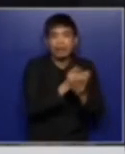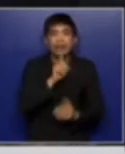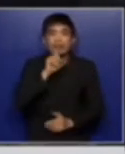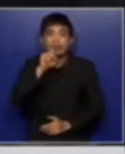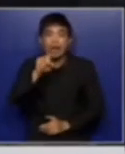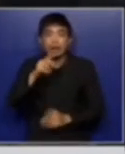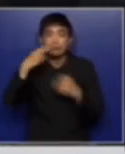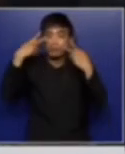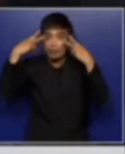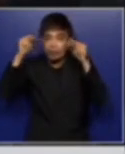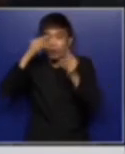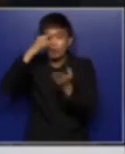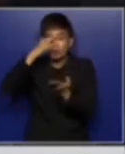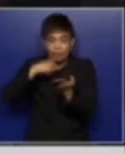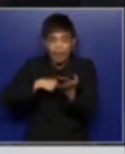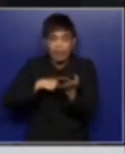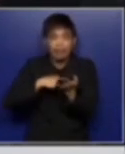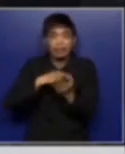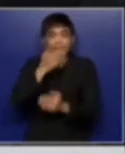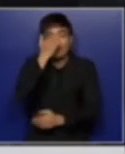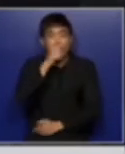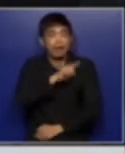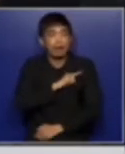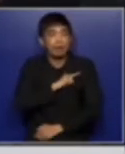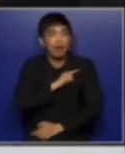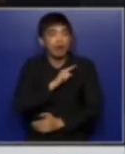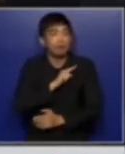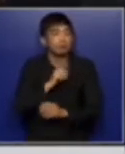ไม่แสดงความรับผิดชอบเหมือนประเทศสิงคโปร์บ้างครับ